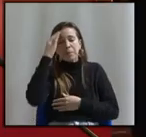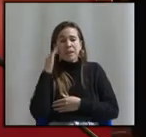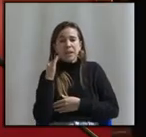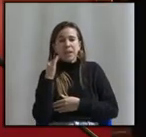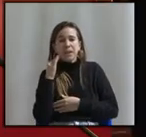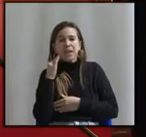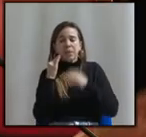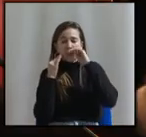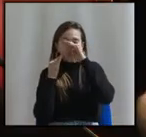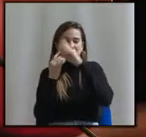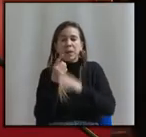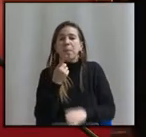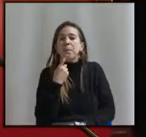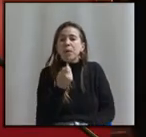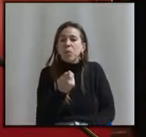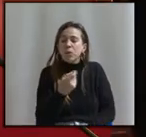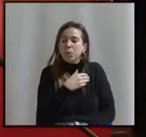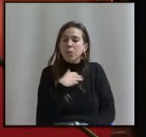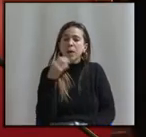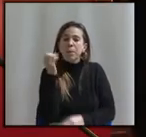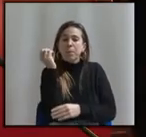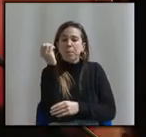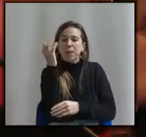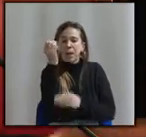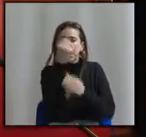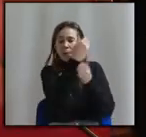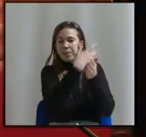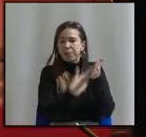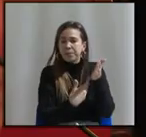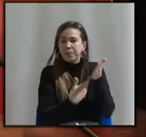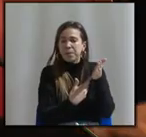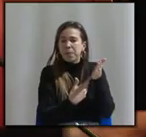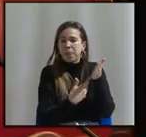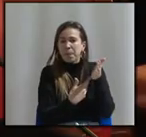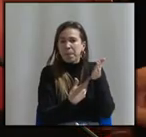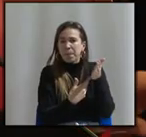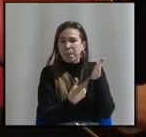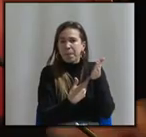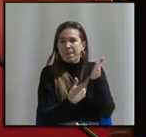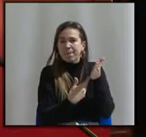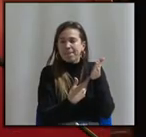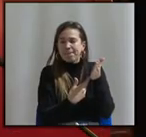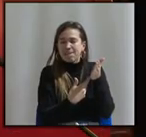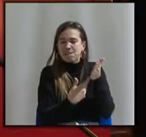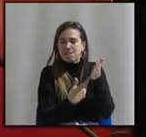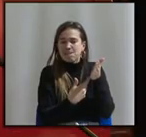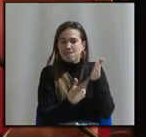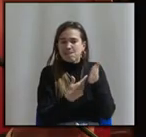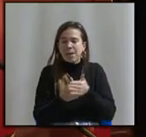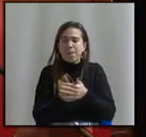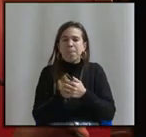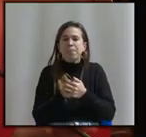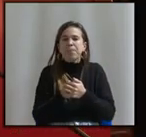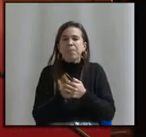la pregunta, no sé si havíem entrat les preguntes a les 10 del matí, no les entrem a les 3 de la tarda, sinó que les entrem a l'hora que toquen, a les 10 del